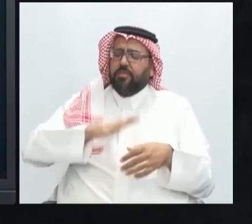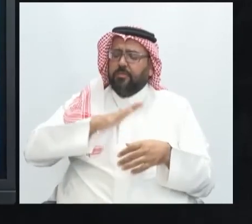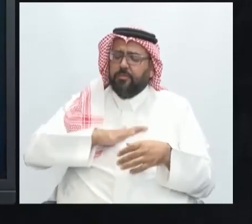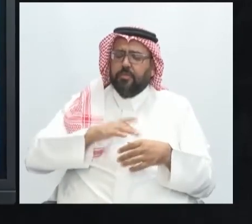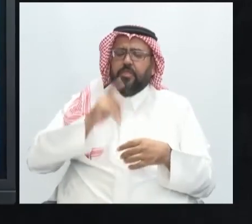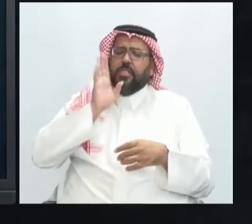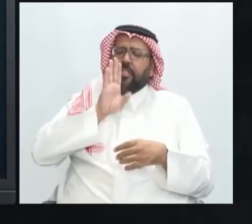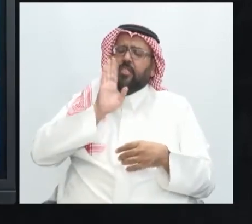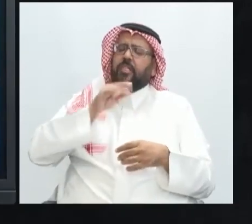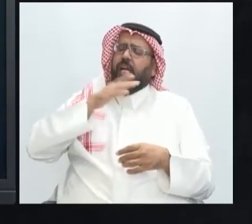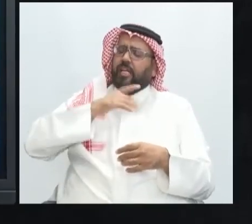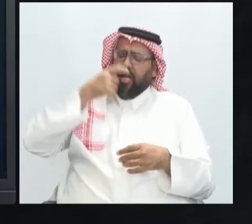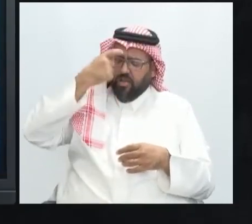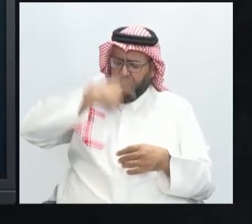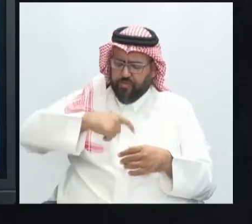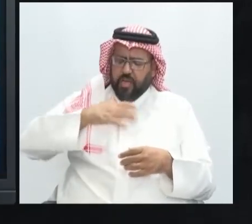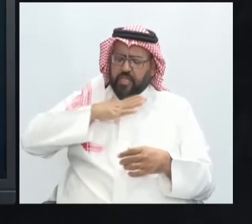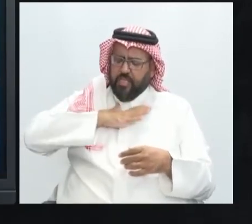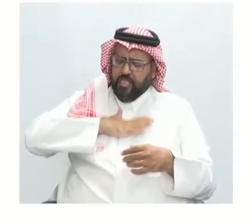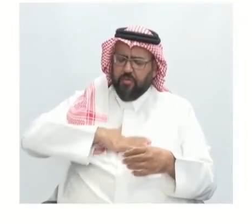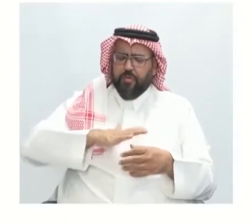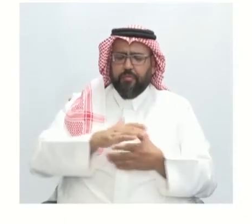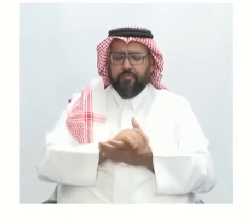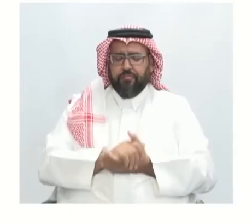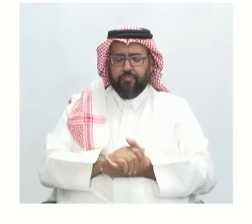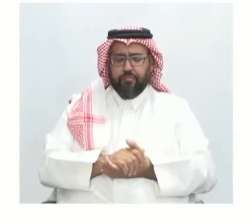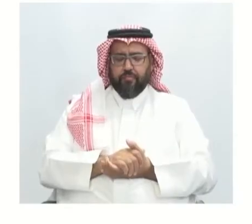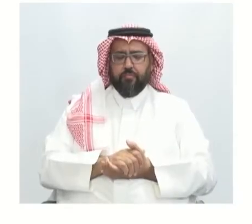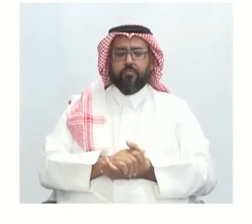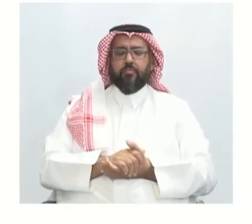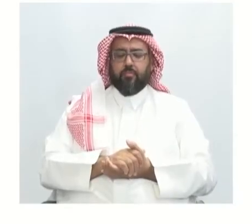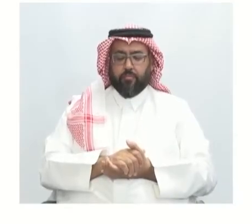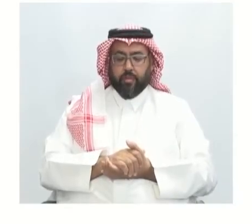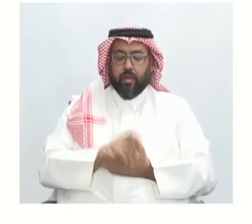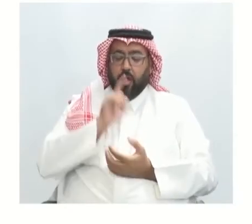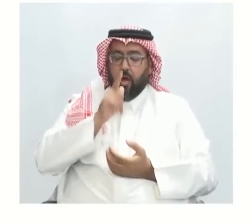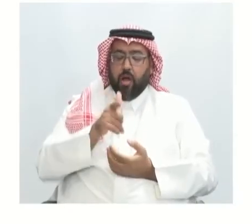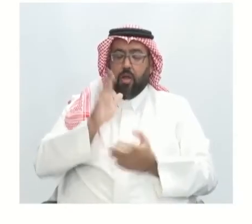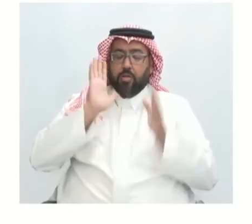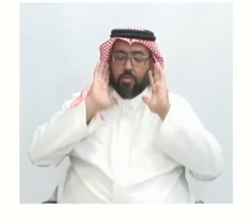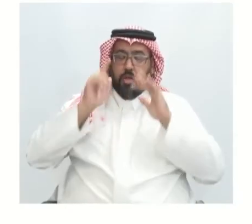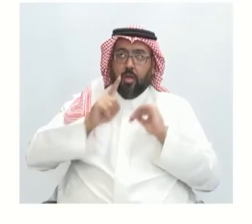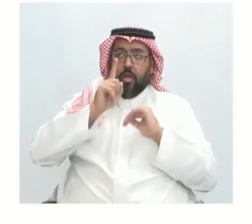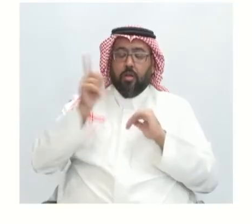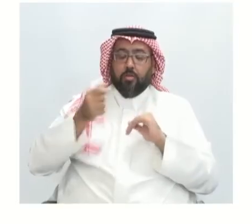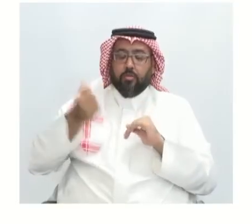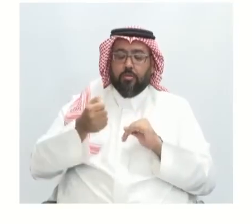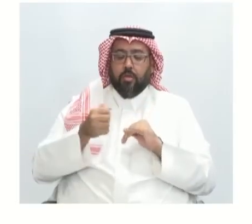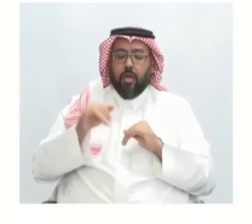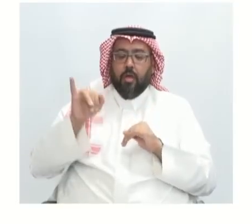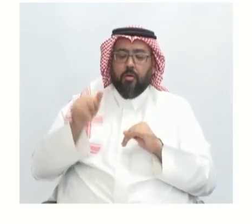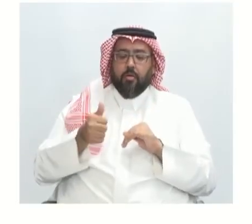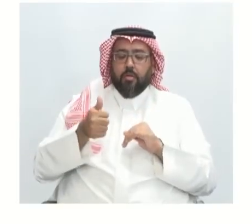وان نعود انفسنا على الصبر وقال صلى الله عليه وسلم ما